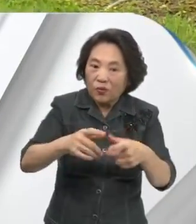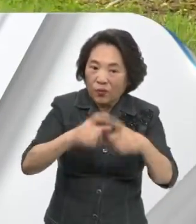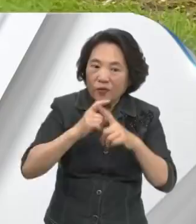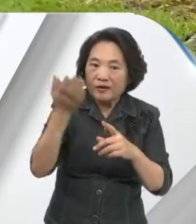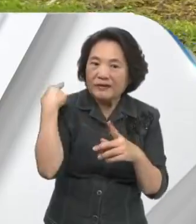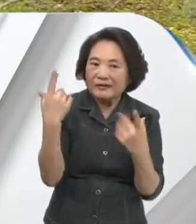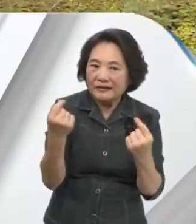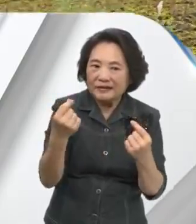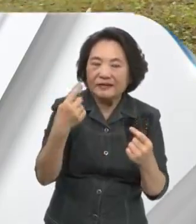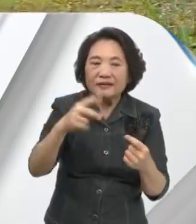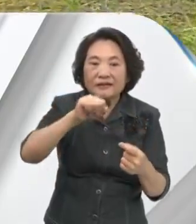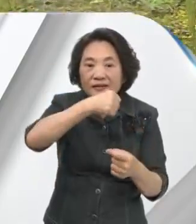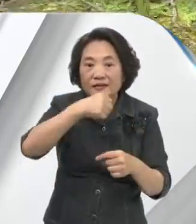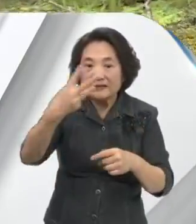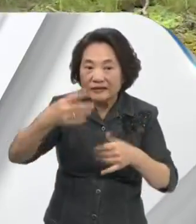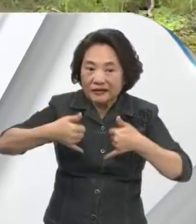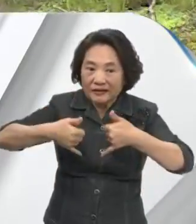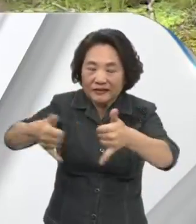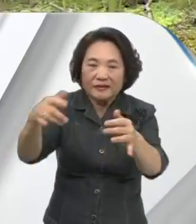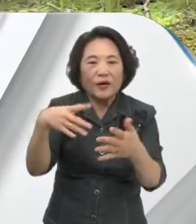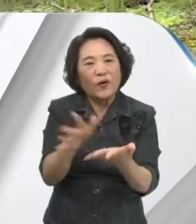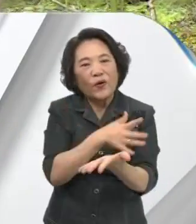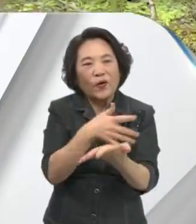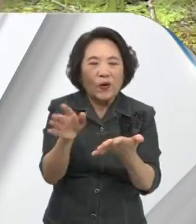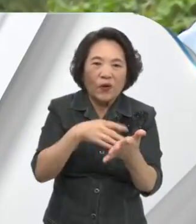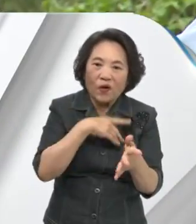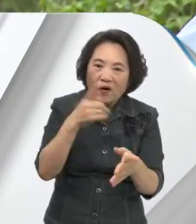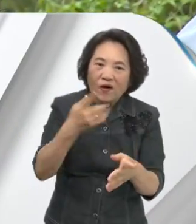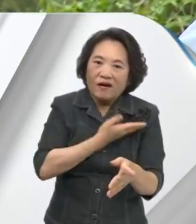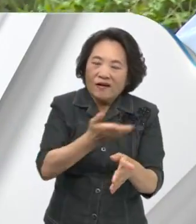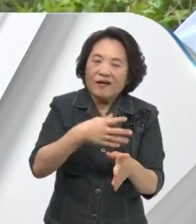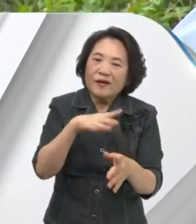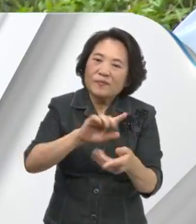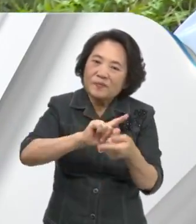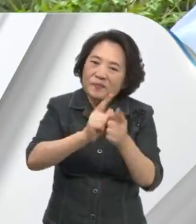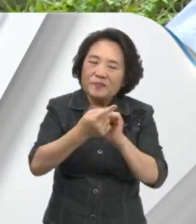得同浪漫台三线，改为浪漫嘅景点。客家新闻总资讯，苗栗报道。